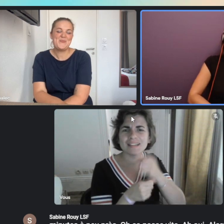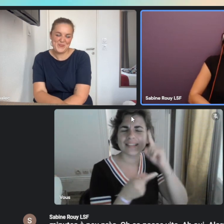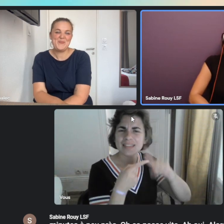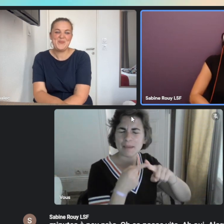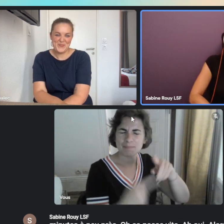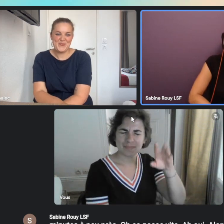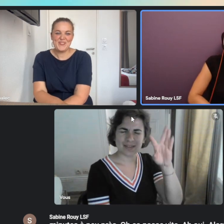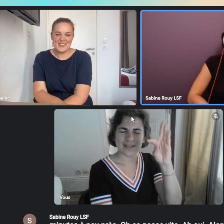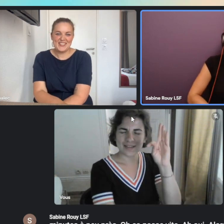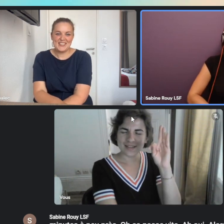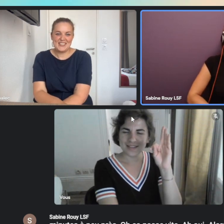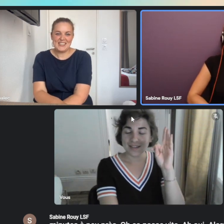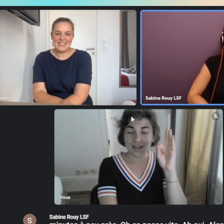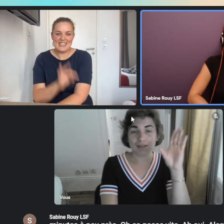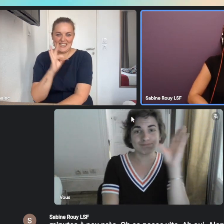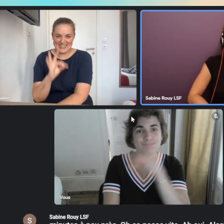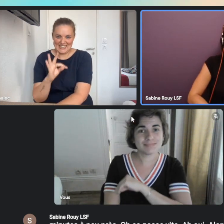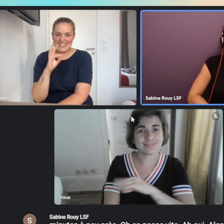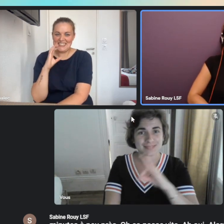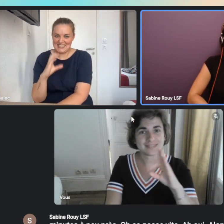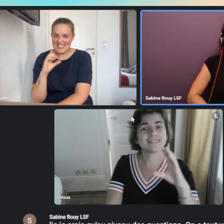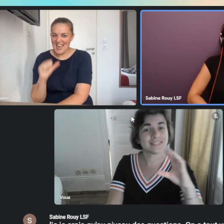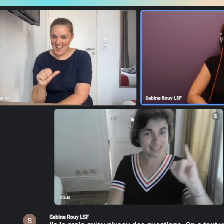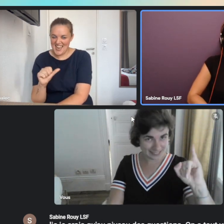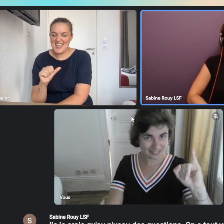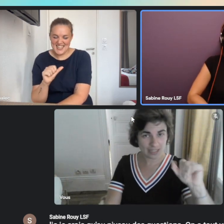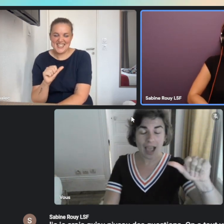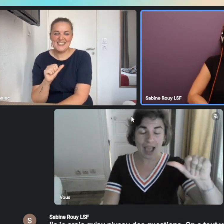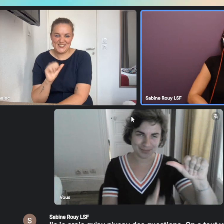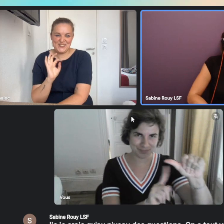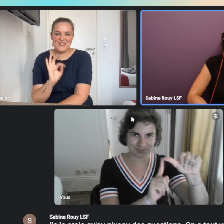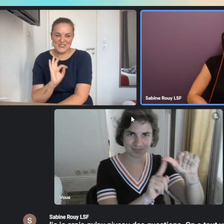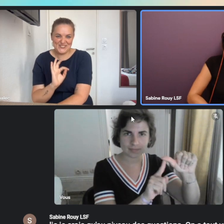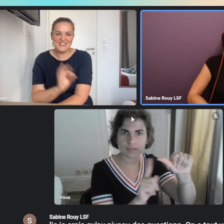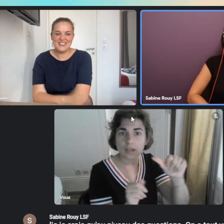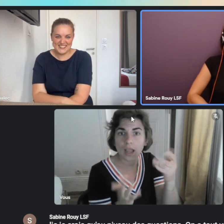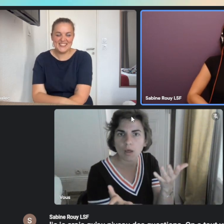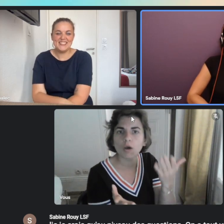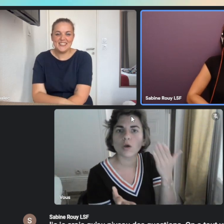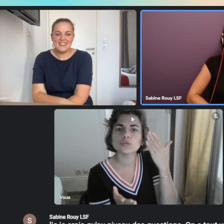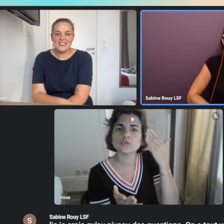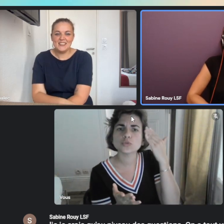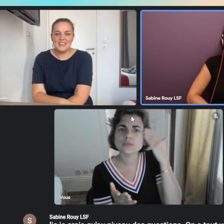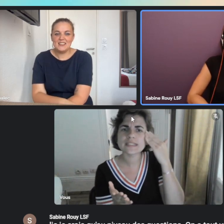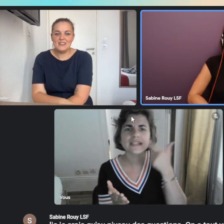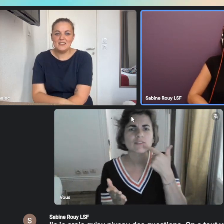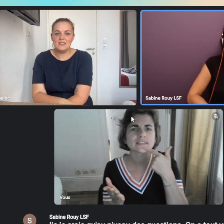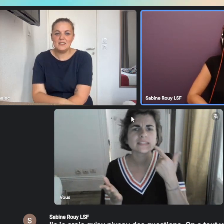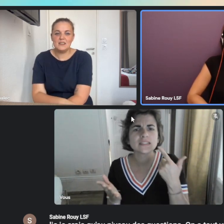voulais créer un groupe concernant, les TCA. Oui, c'est TCA.